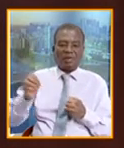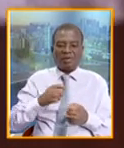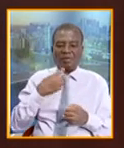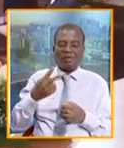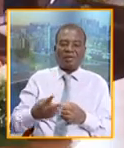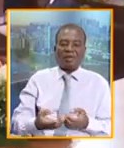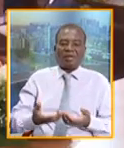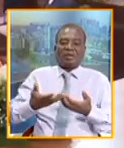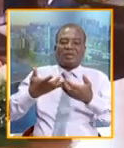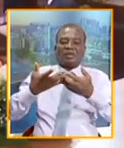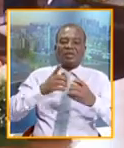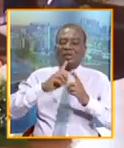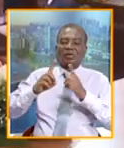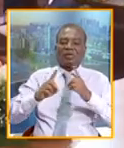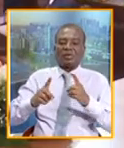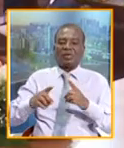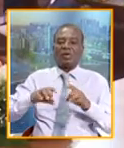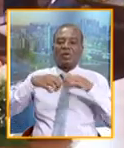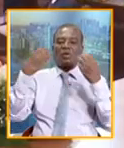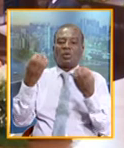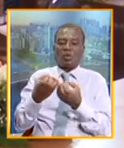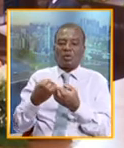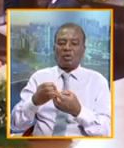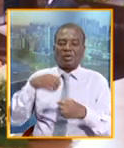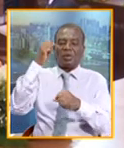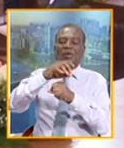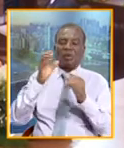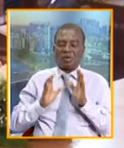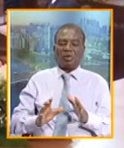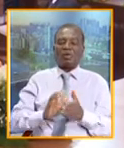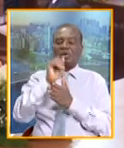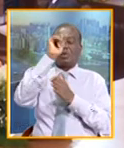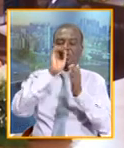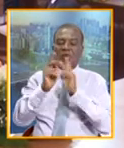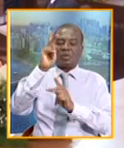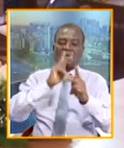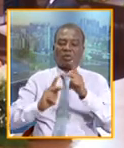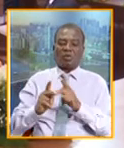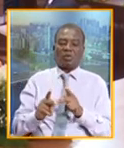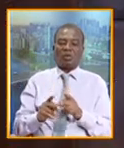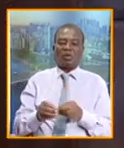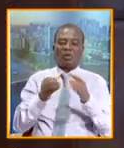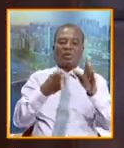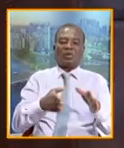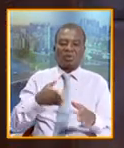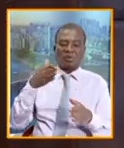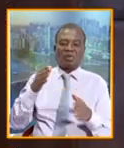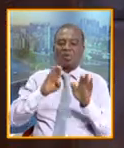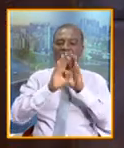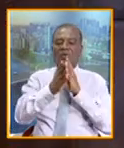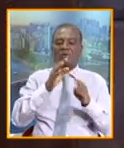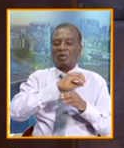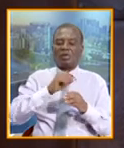émerger des discussions en cours, une commission électorale qui gagnerait la confiance des populations. Je déposerai devant votre